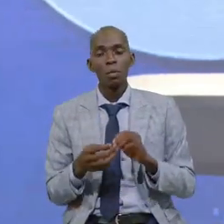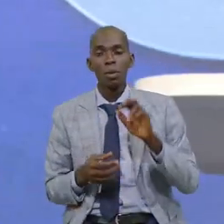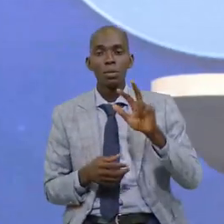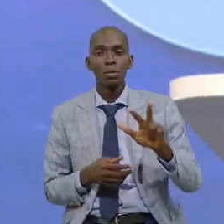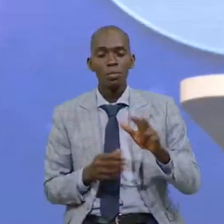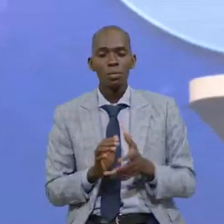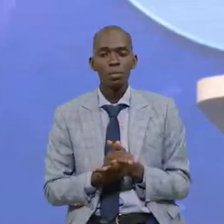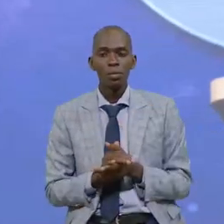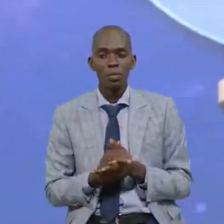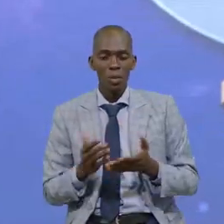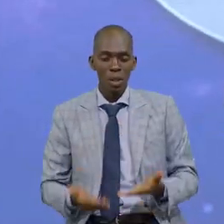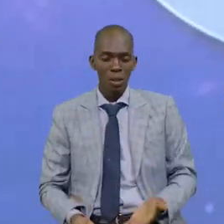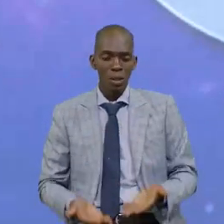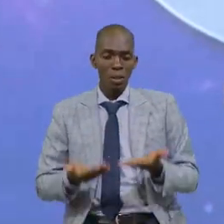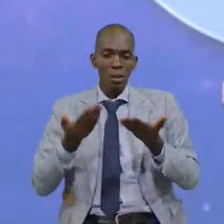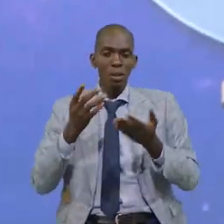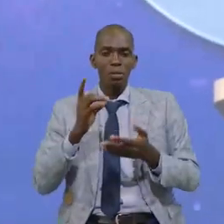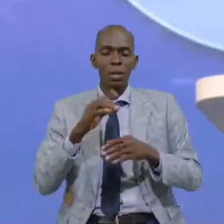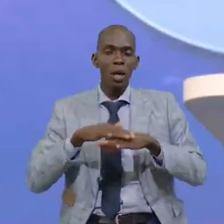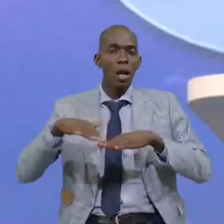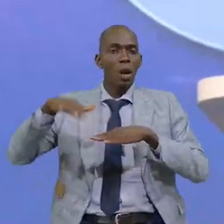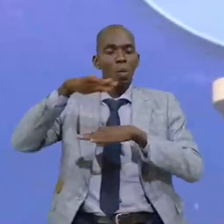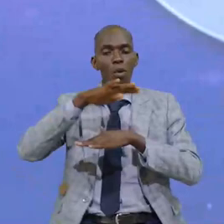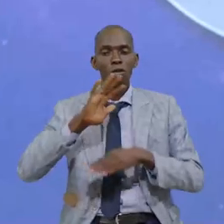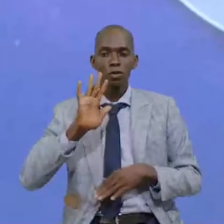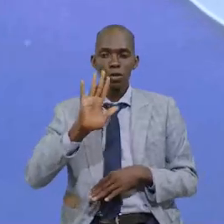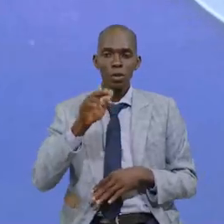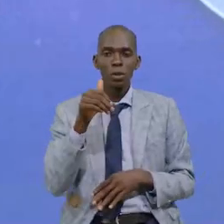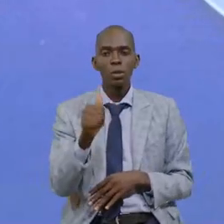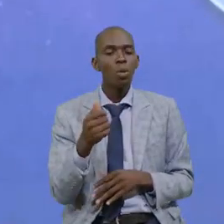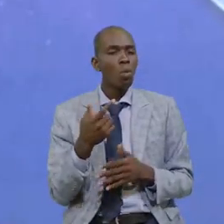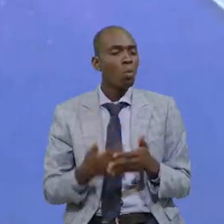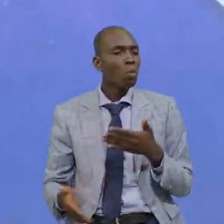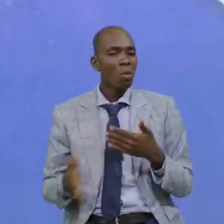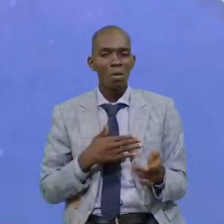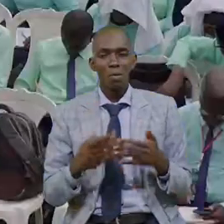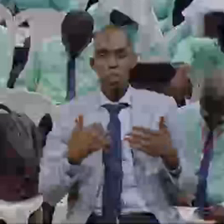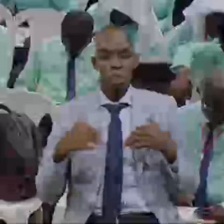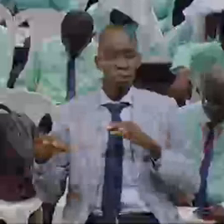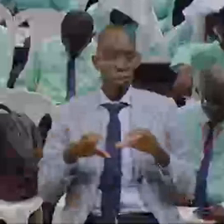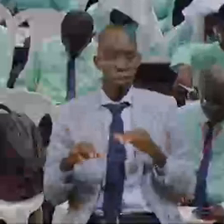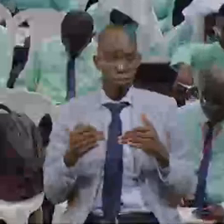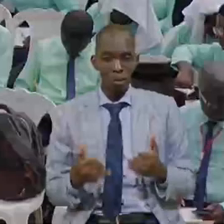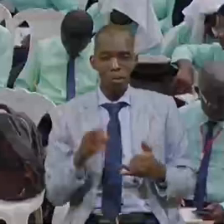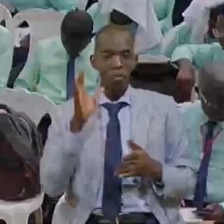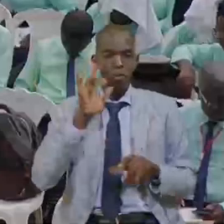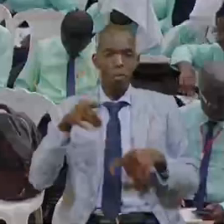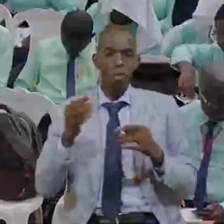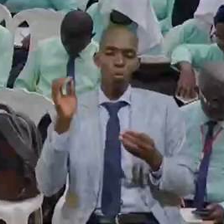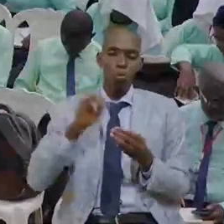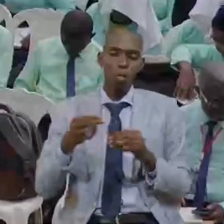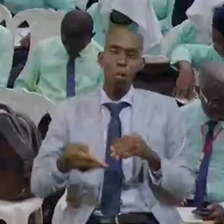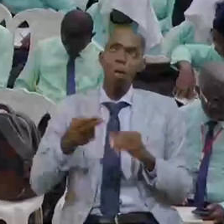Troisième point, élever au-dessus de soi-même. Quel que soit ce que tu as fait, tu iras plus haut.